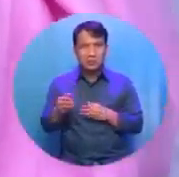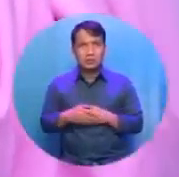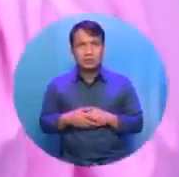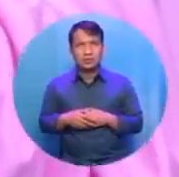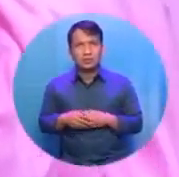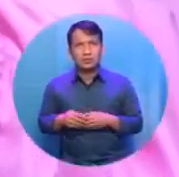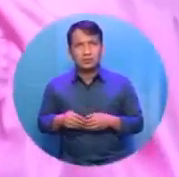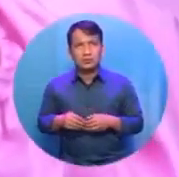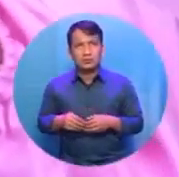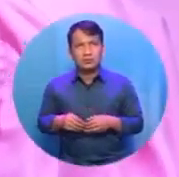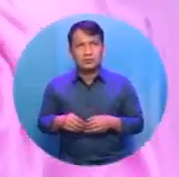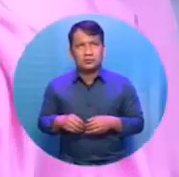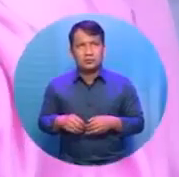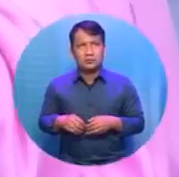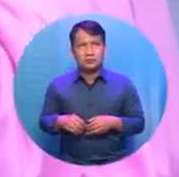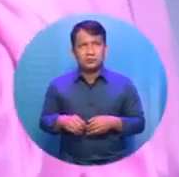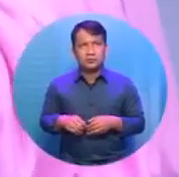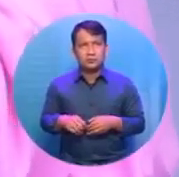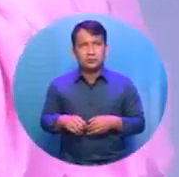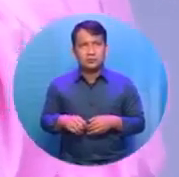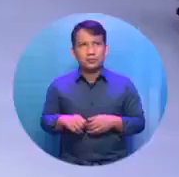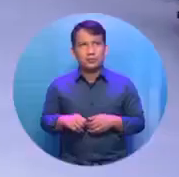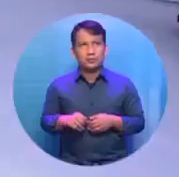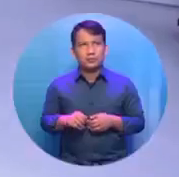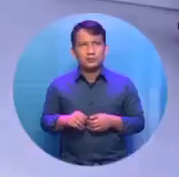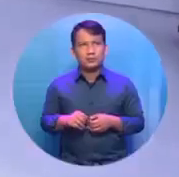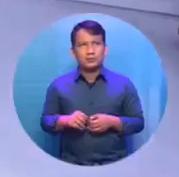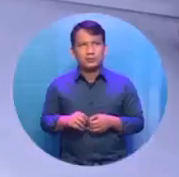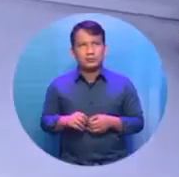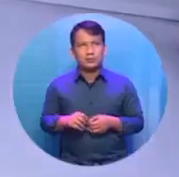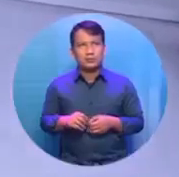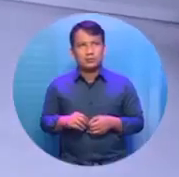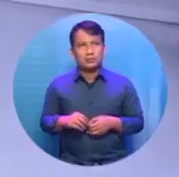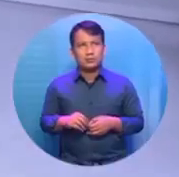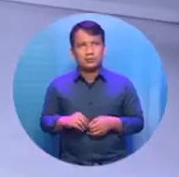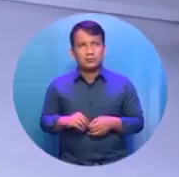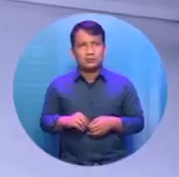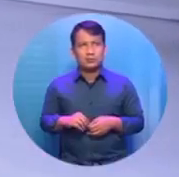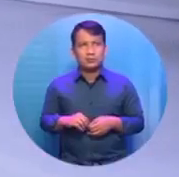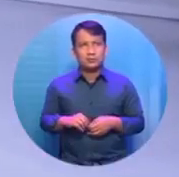Mini, mini, mini mo. Sinong number ang gusto ko? Eto.